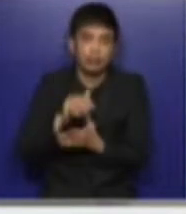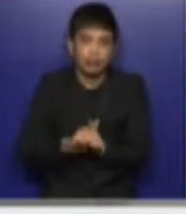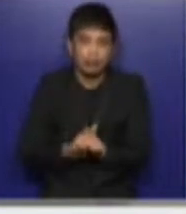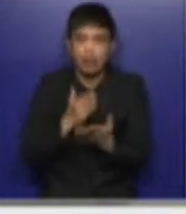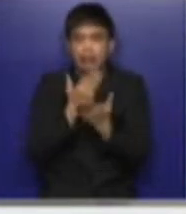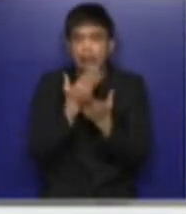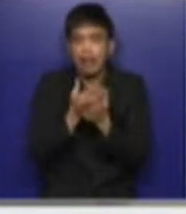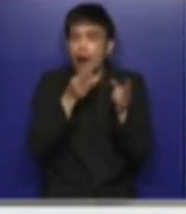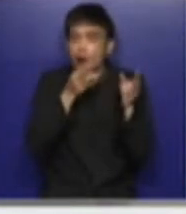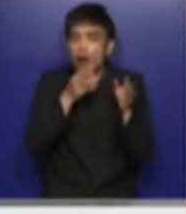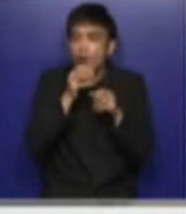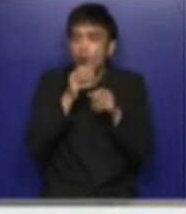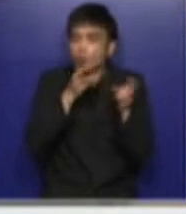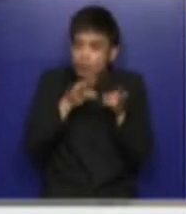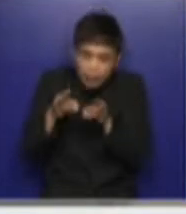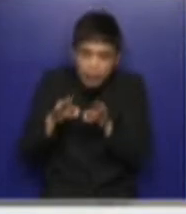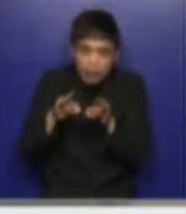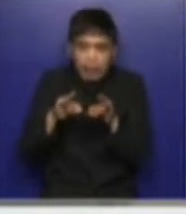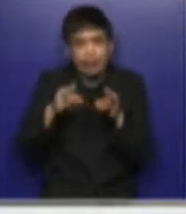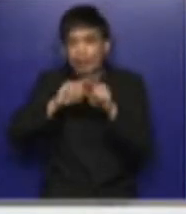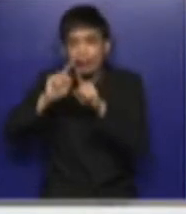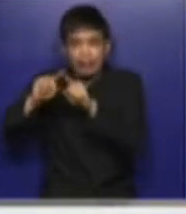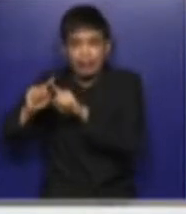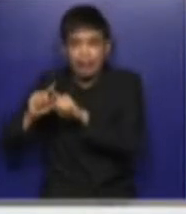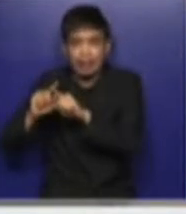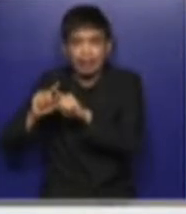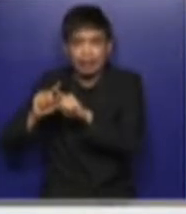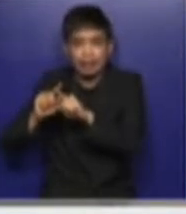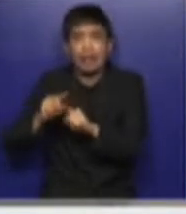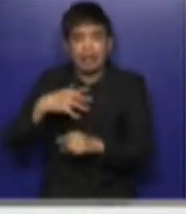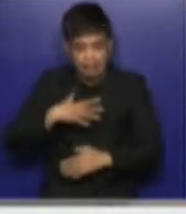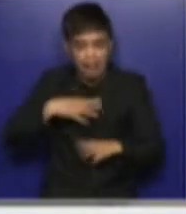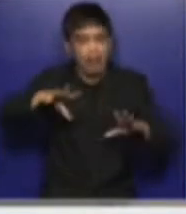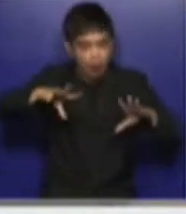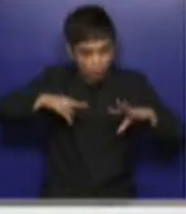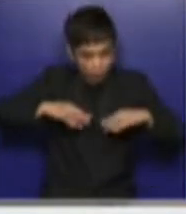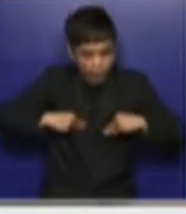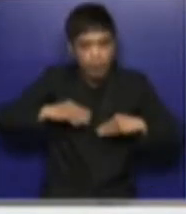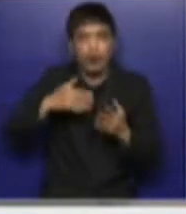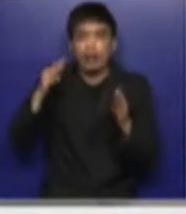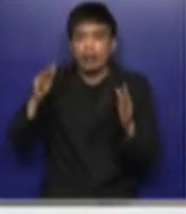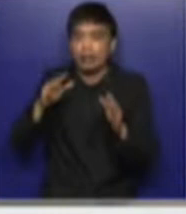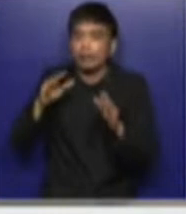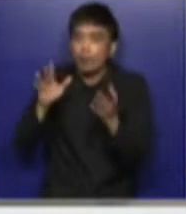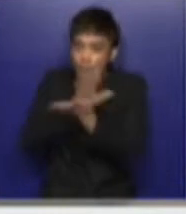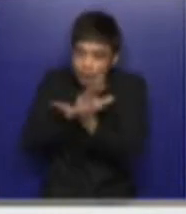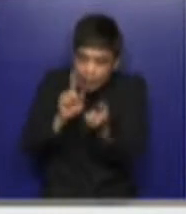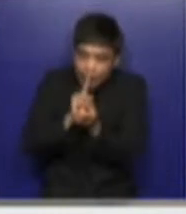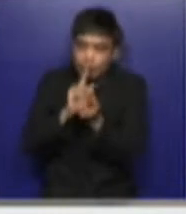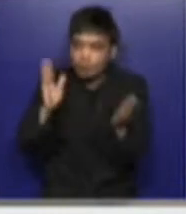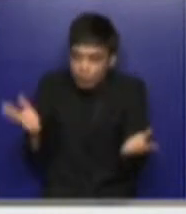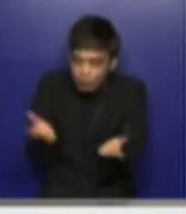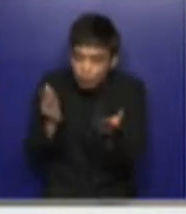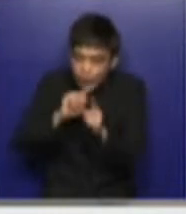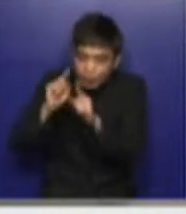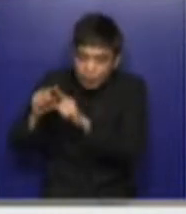งบพิธีการงบพิธีกรรมดิฉันเห็นด้วยนะคะกับการอนุรักษ์ขนบธรรมเนียมที่ดีงามของชาติไทยแต่ความเป็นไทยเนี่ยมีการเ